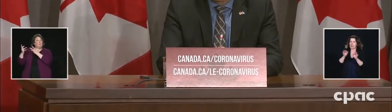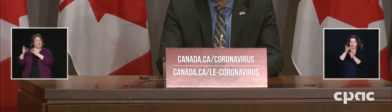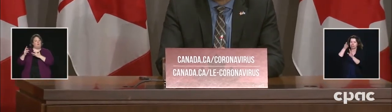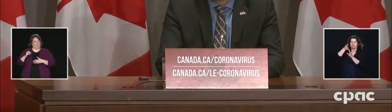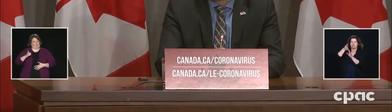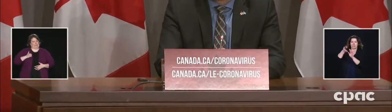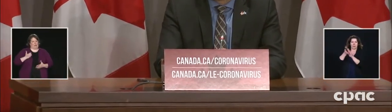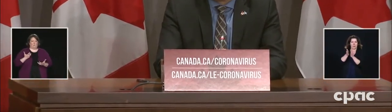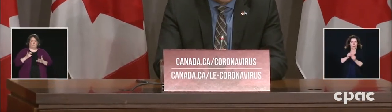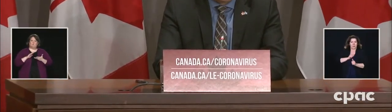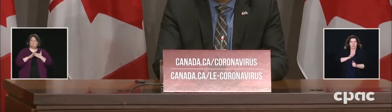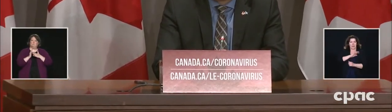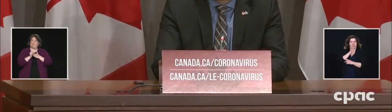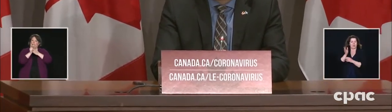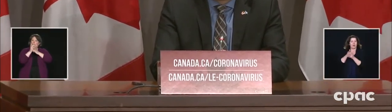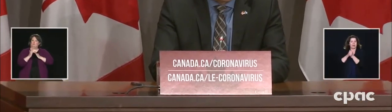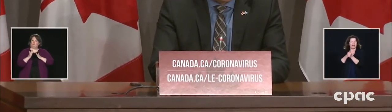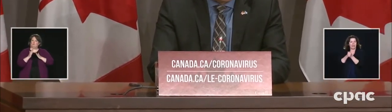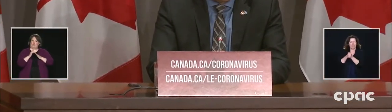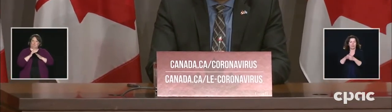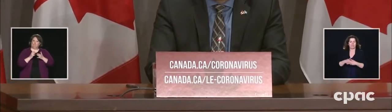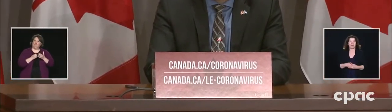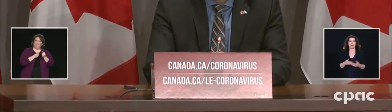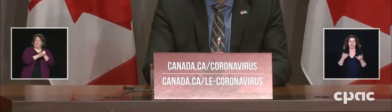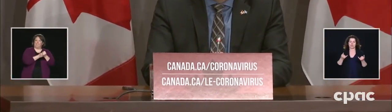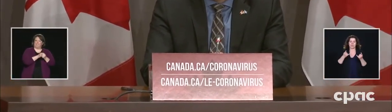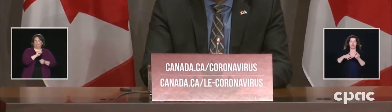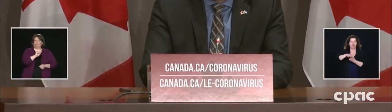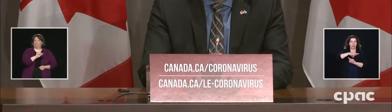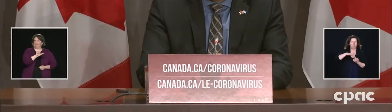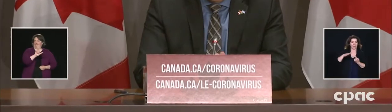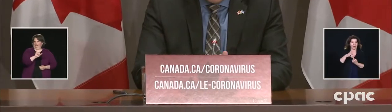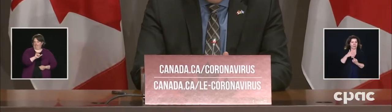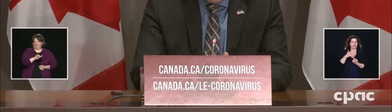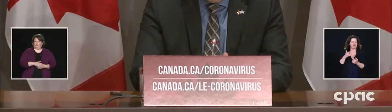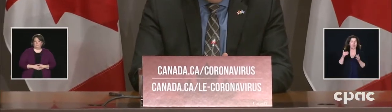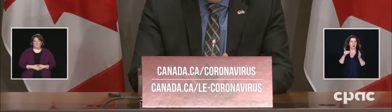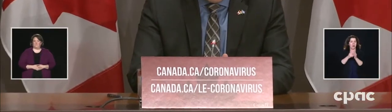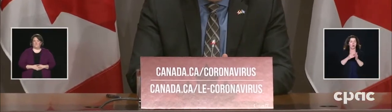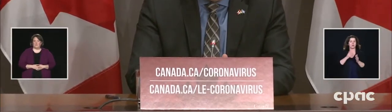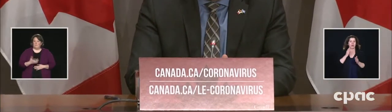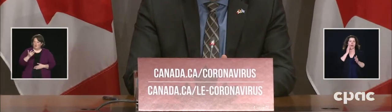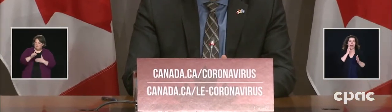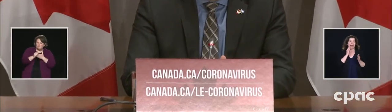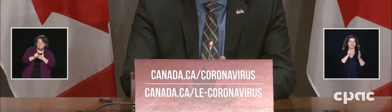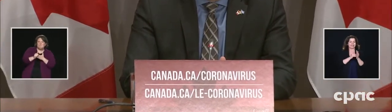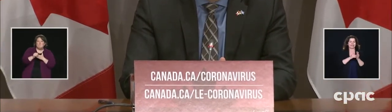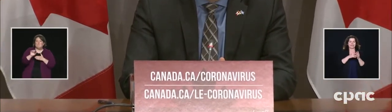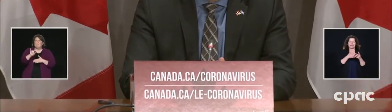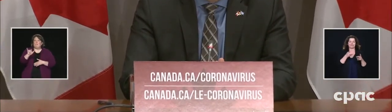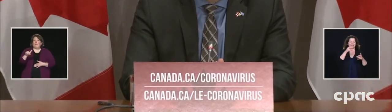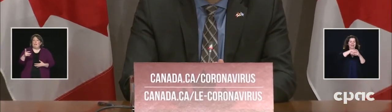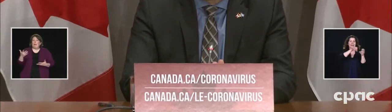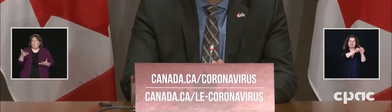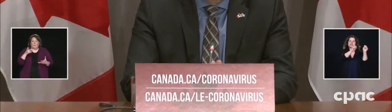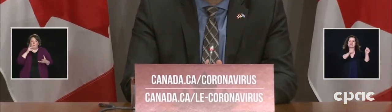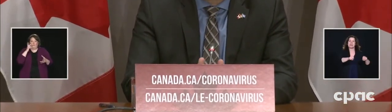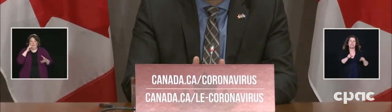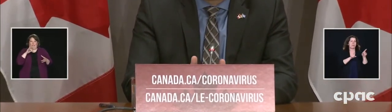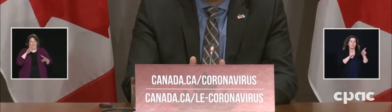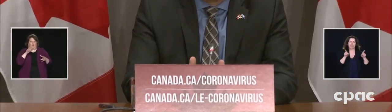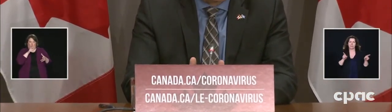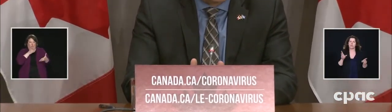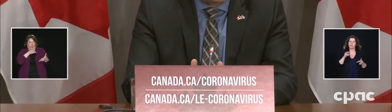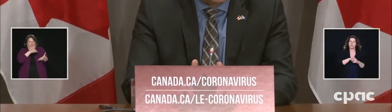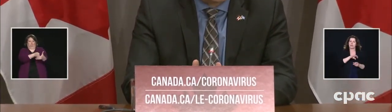contexte de la lutte contre le racisme et le racisme systémique partout au Canada. Comme élus, les Canadiens s'attendent à